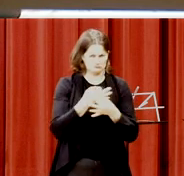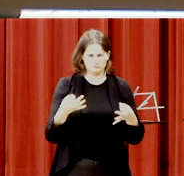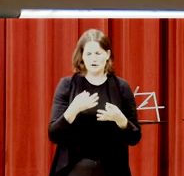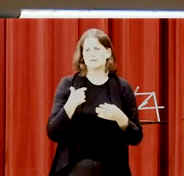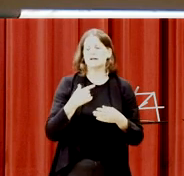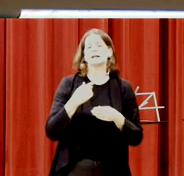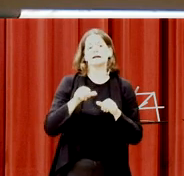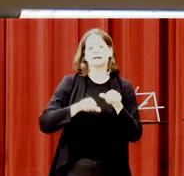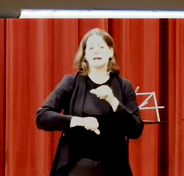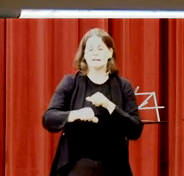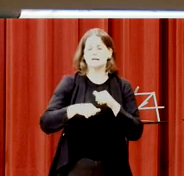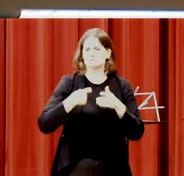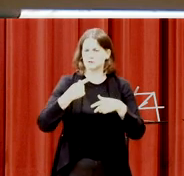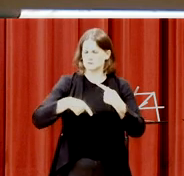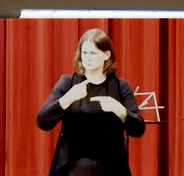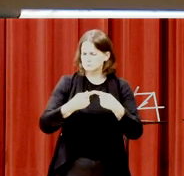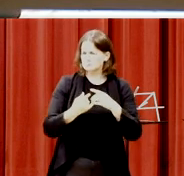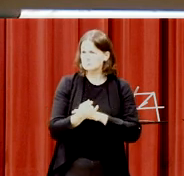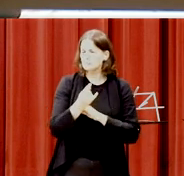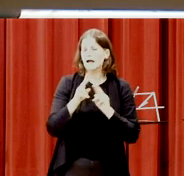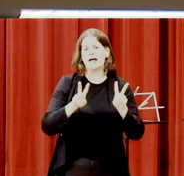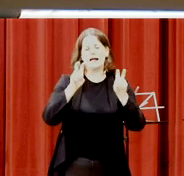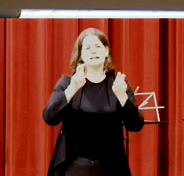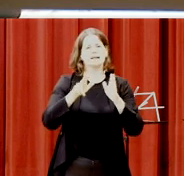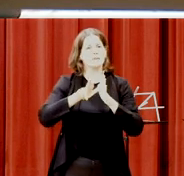quant a la intel·ligència artificial.